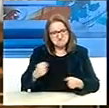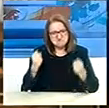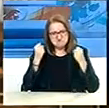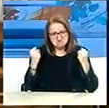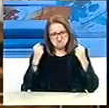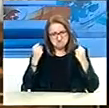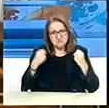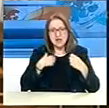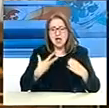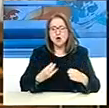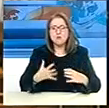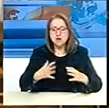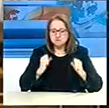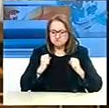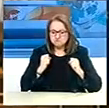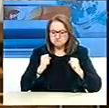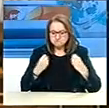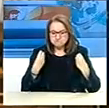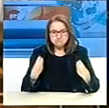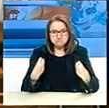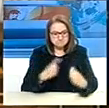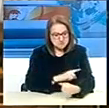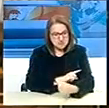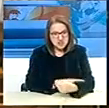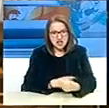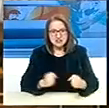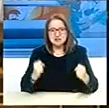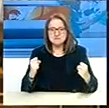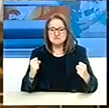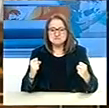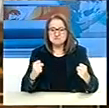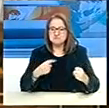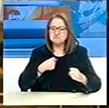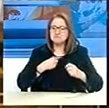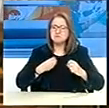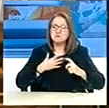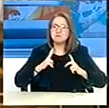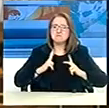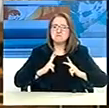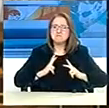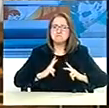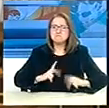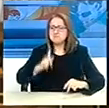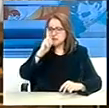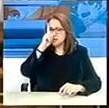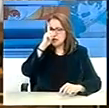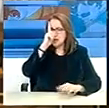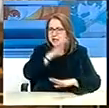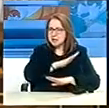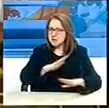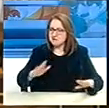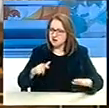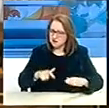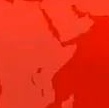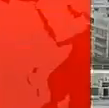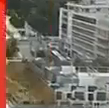εαυτό. Και αν αυτό μας προσφέρει μια εύλογη ικανοποίηση, γιατί όχι και υπερηφάνεια, μας εξοπλίζει ταυτόχρονα με πρόσθετο κουράγιο να